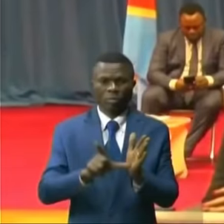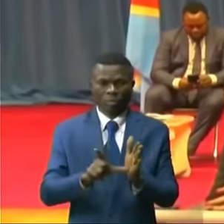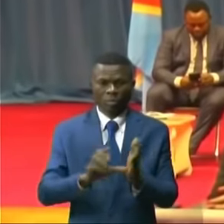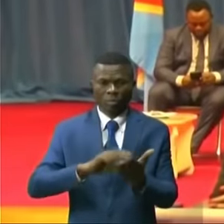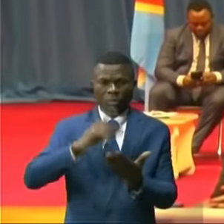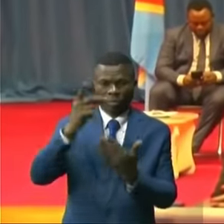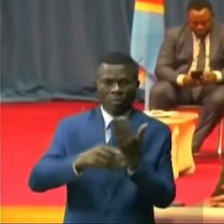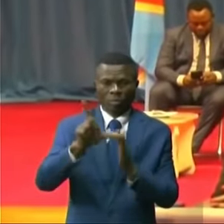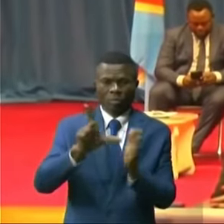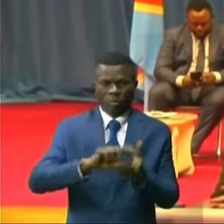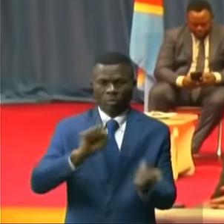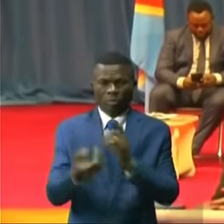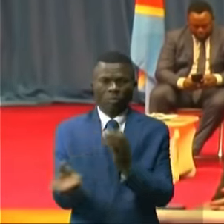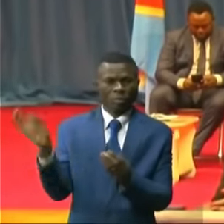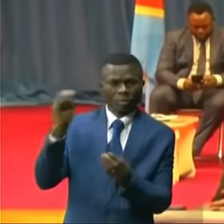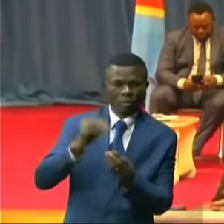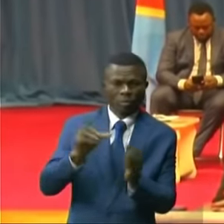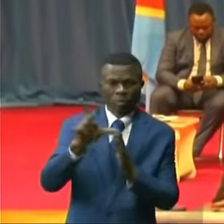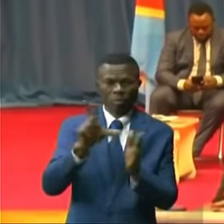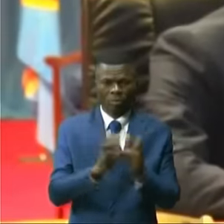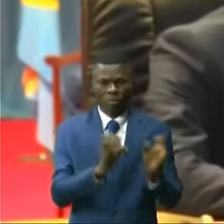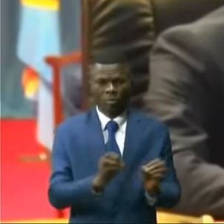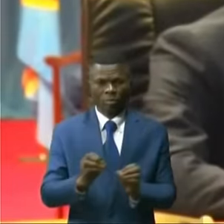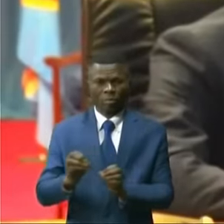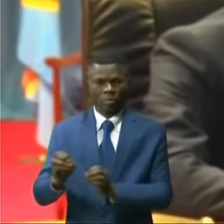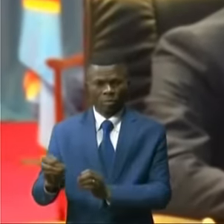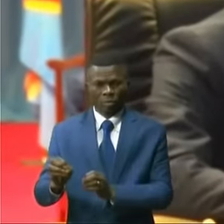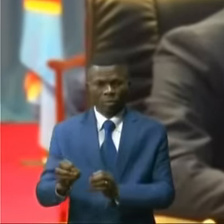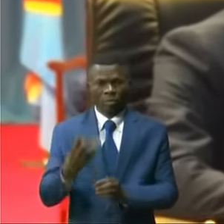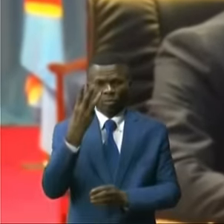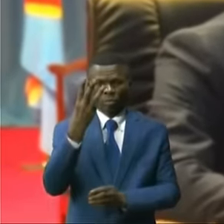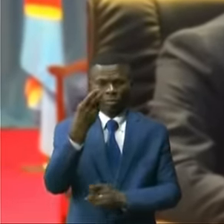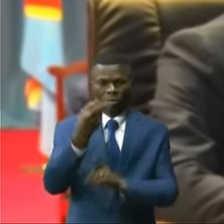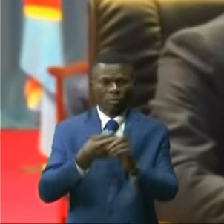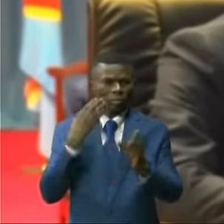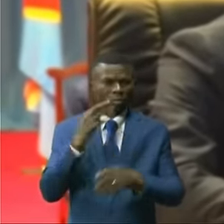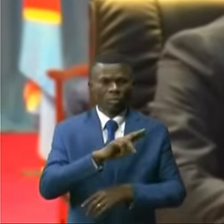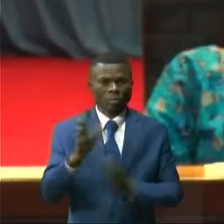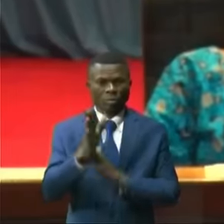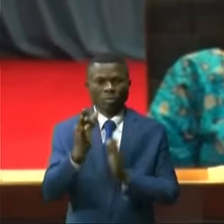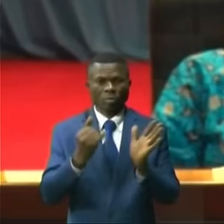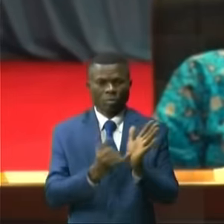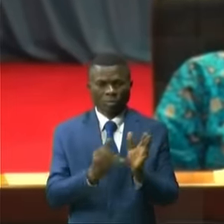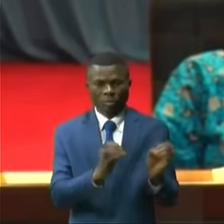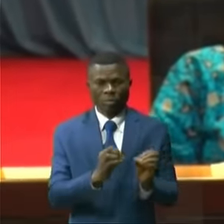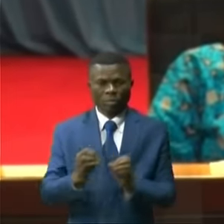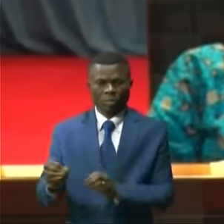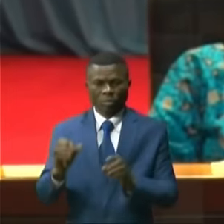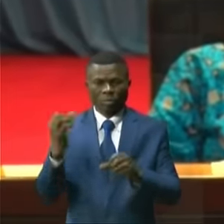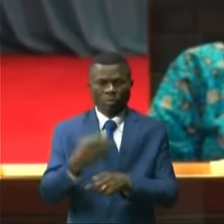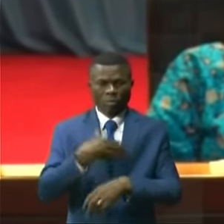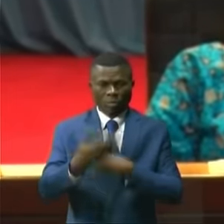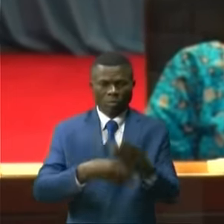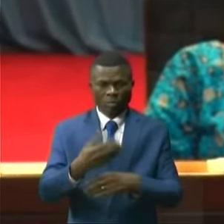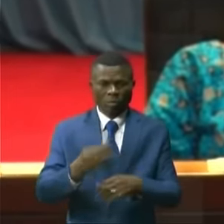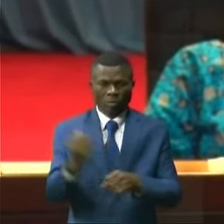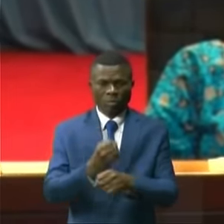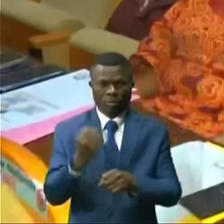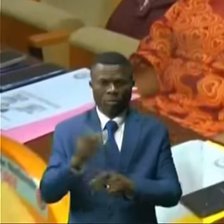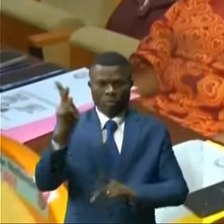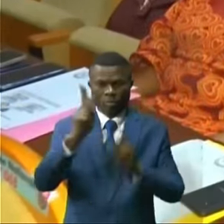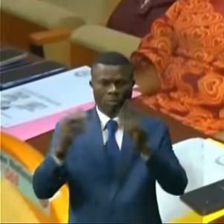projet de loi modifiant et complétant la loi organique du 3 mai 2016 portant organisation et fonctionnement des services